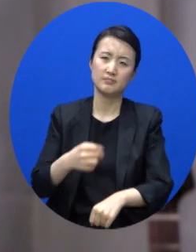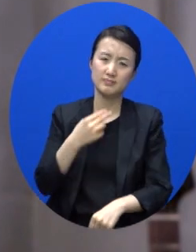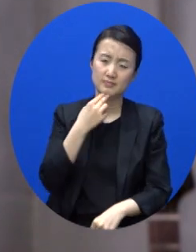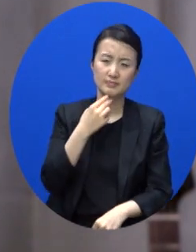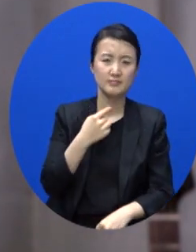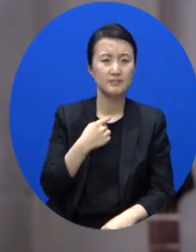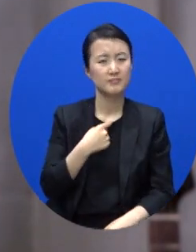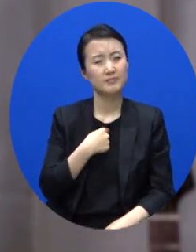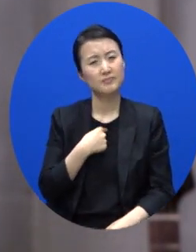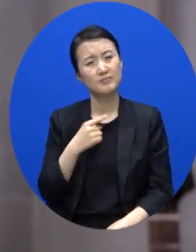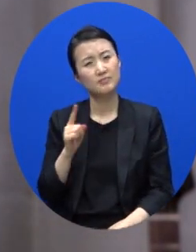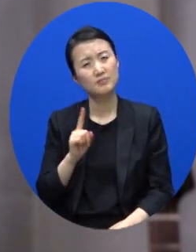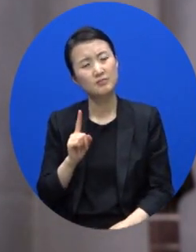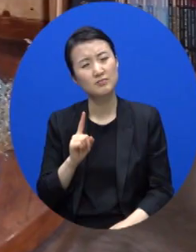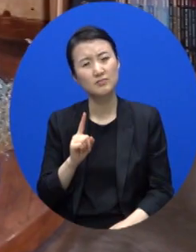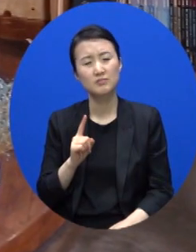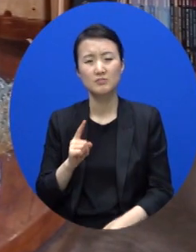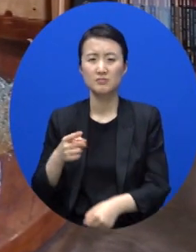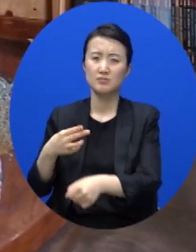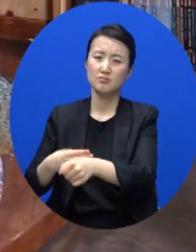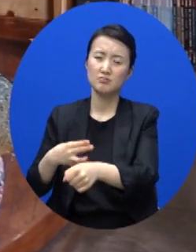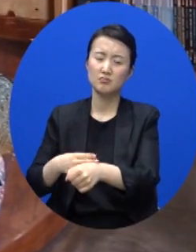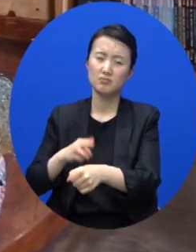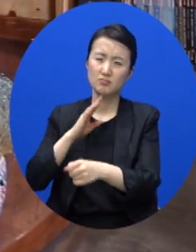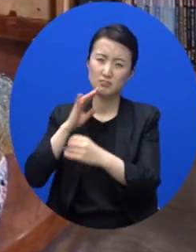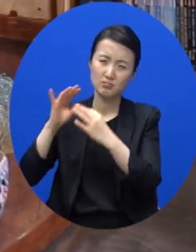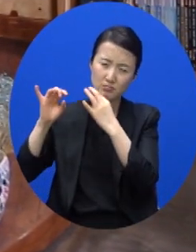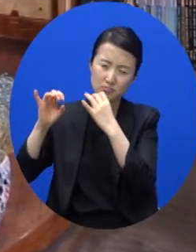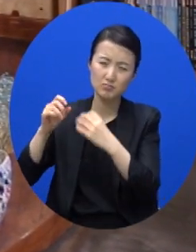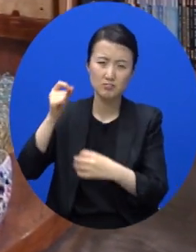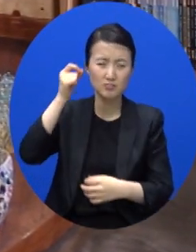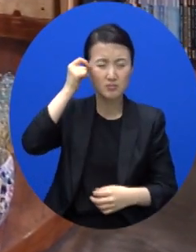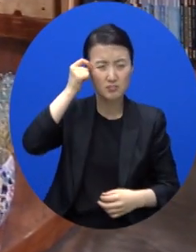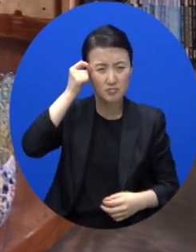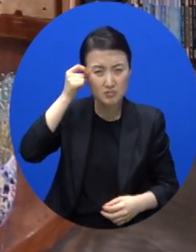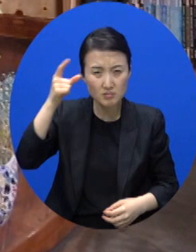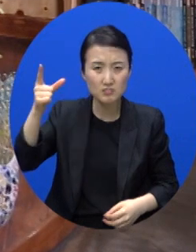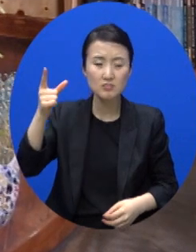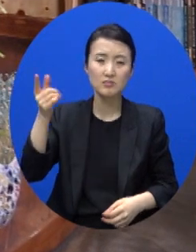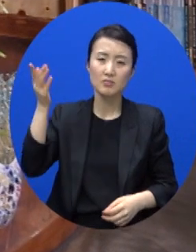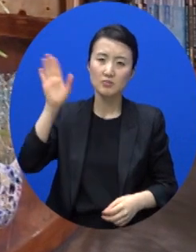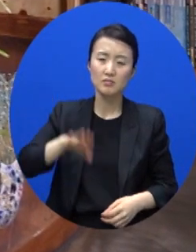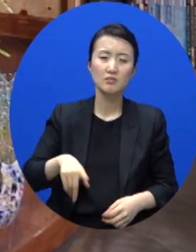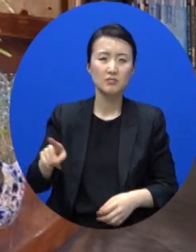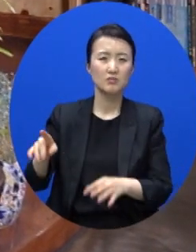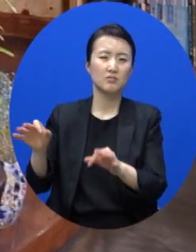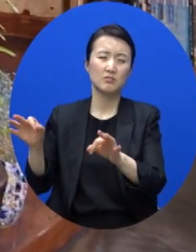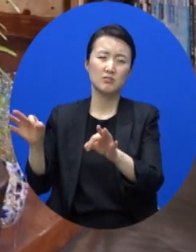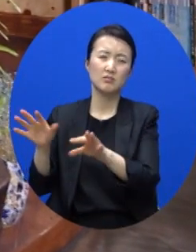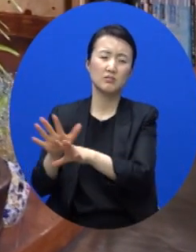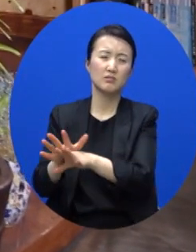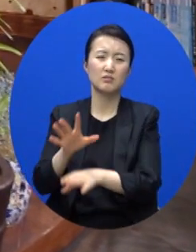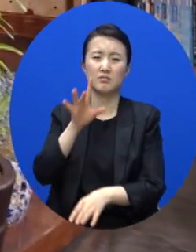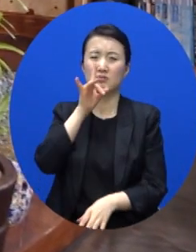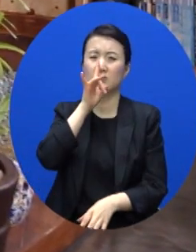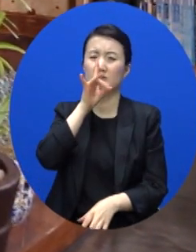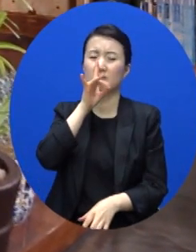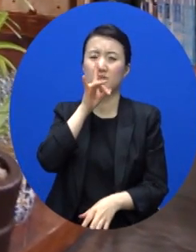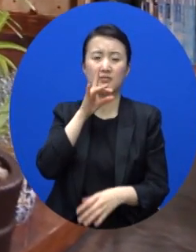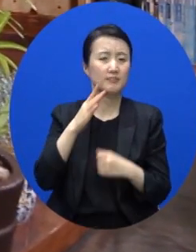당대 최고의 명인께서 그 좋은 가락이 사라져버리면 안 된다는